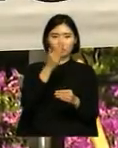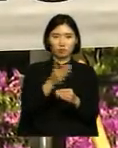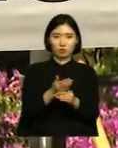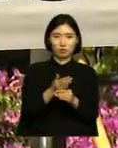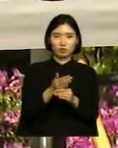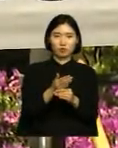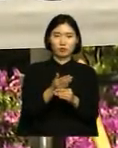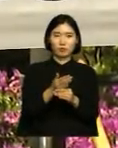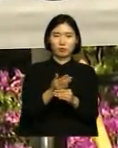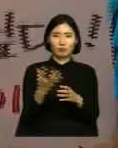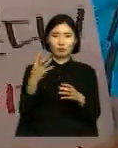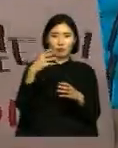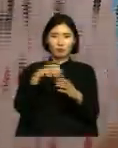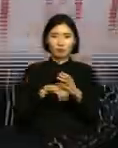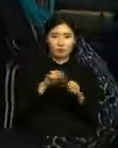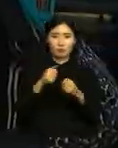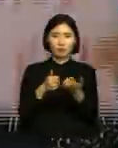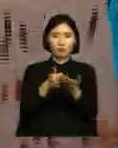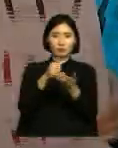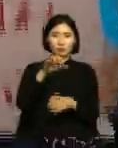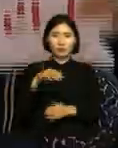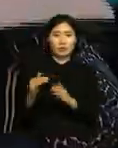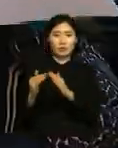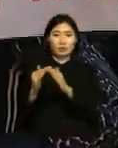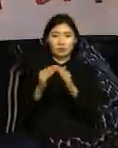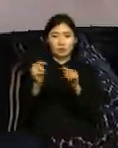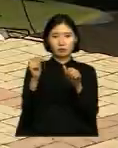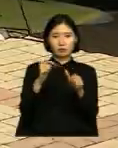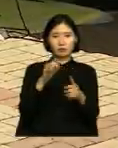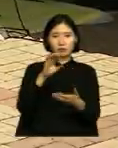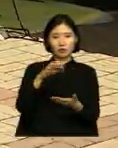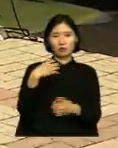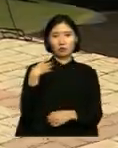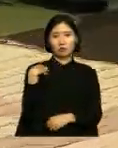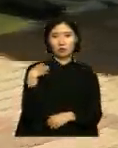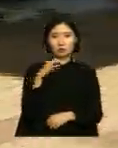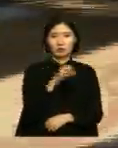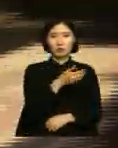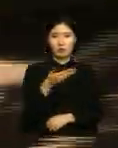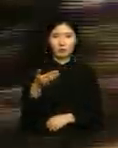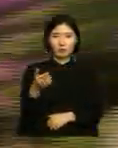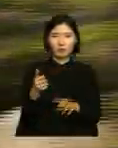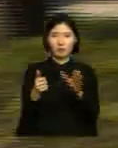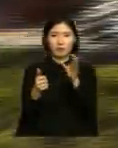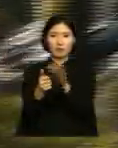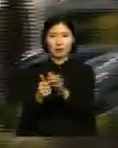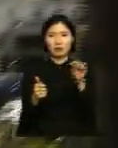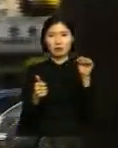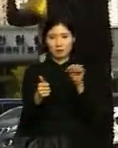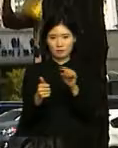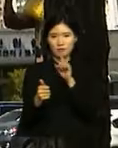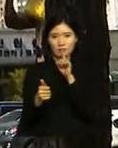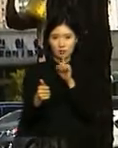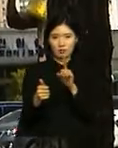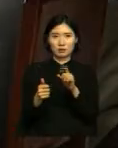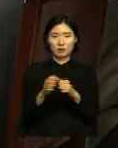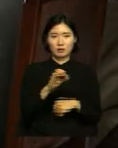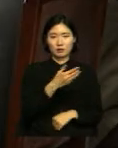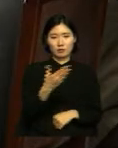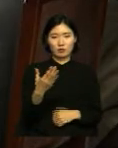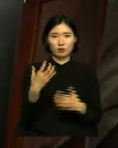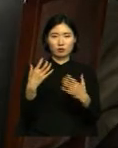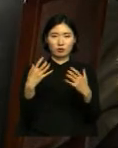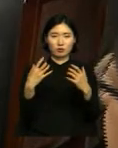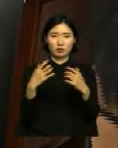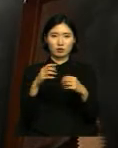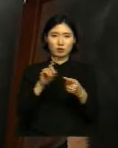규정을 통해 해당 양계장에 대한 이전 명령과 비용 부담을 양평군에 요구하고 있습니다. 한편 양평군 의회는